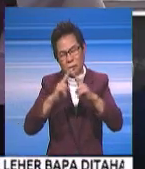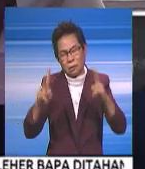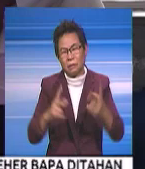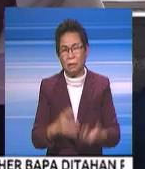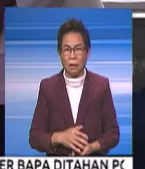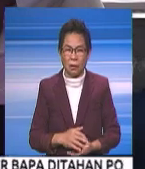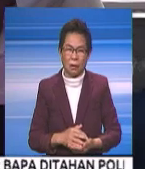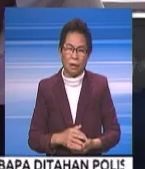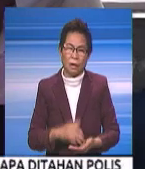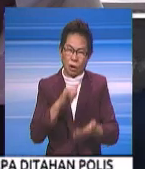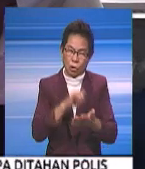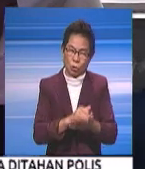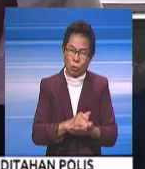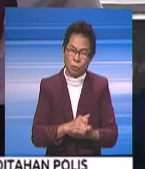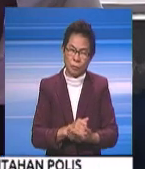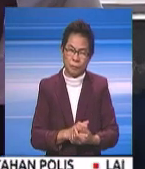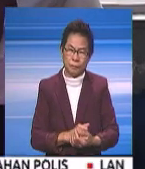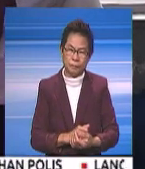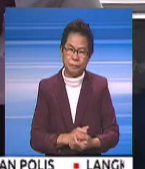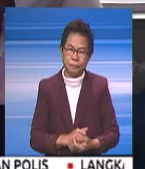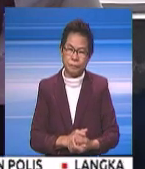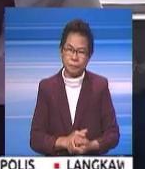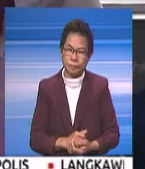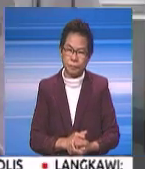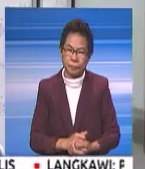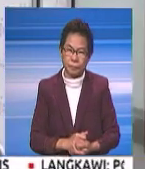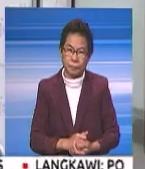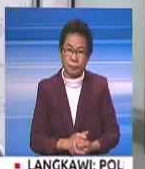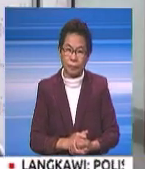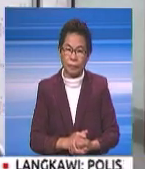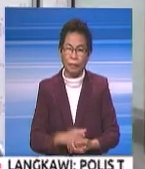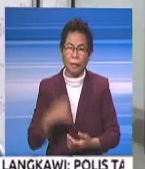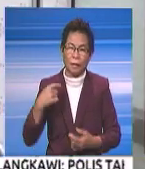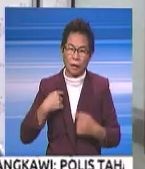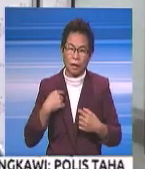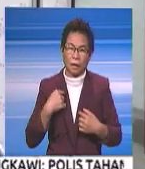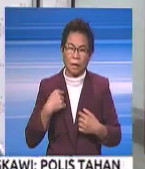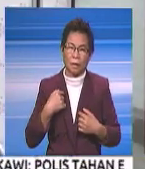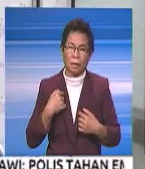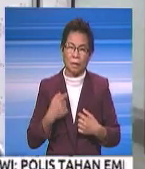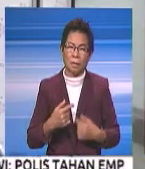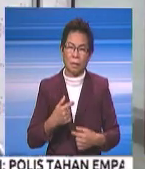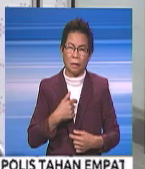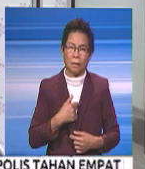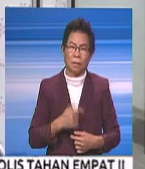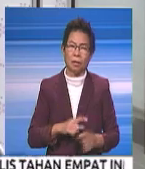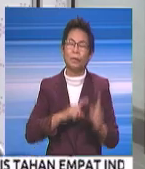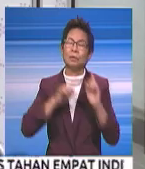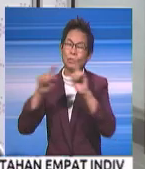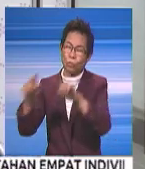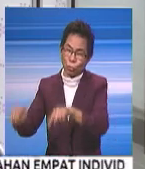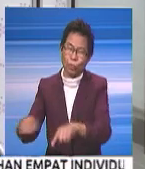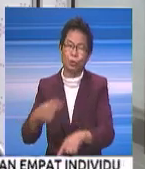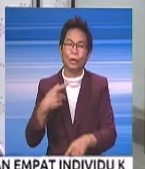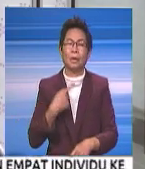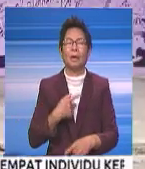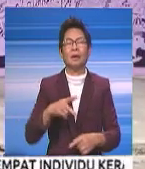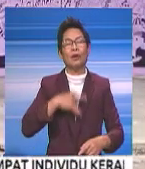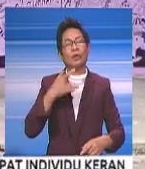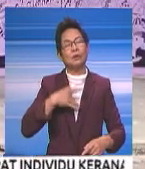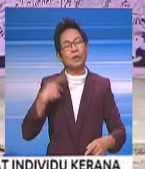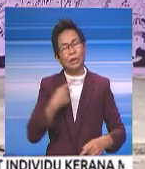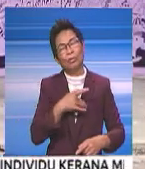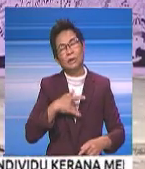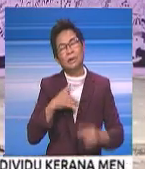Kediaman. Itulah yang sangat minta di saya lah, saya rasa. Seronok juga kita turun ni, kita sendiri pun rasa bersyukur, sangat bersyukur sebenarnya.